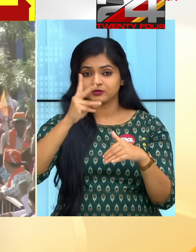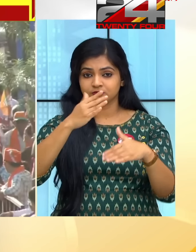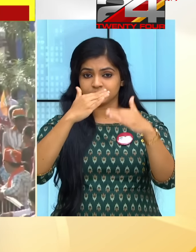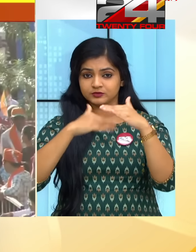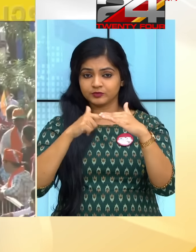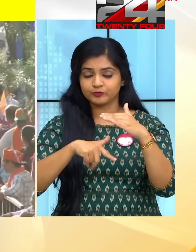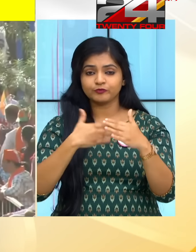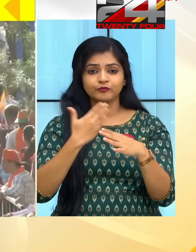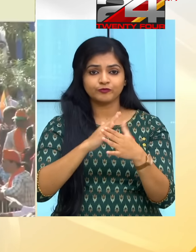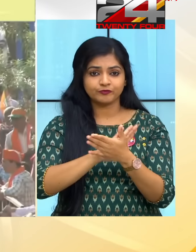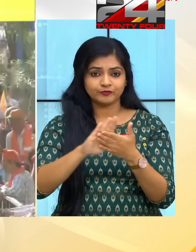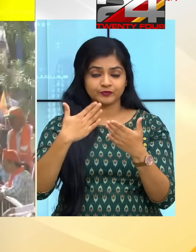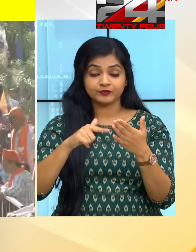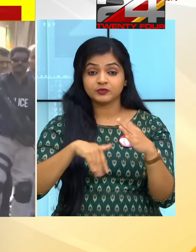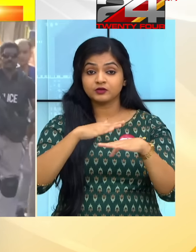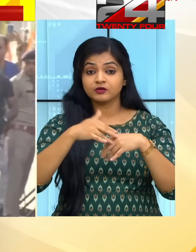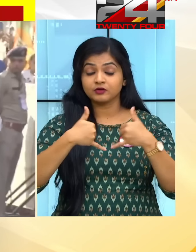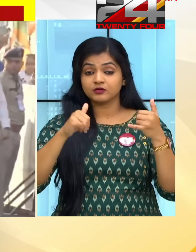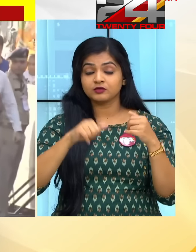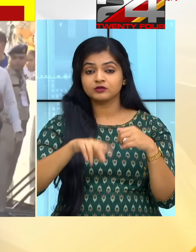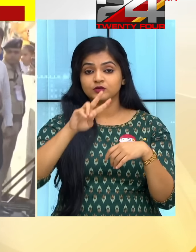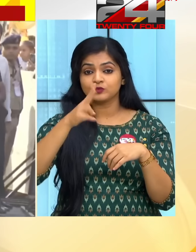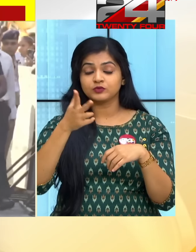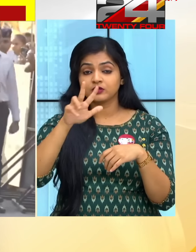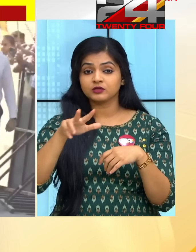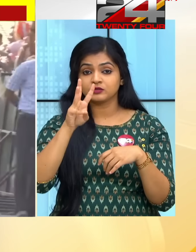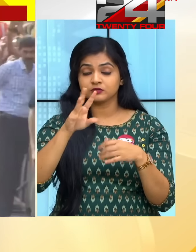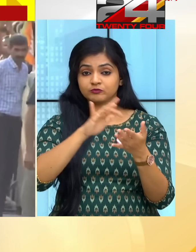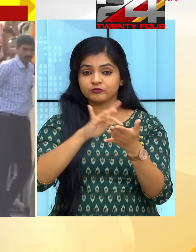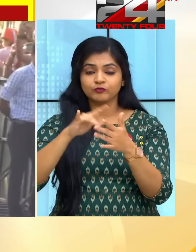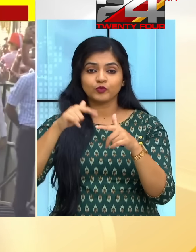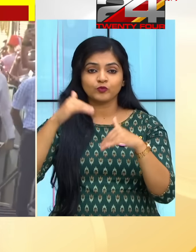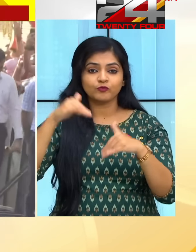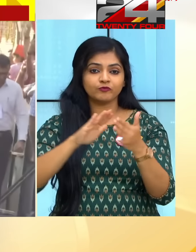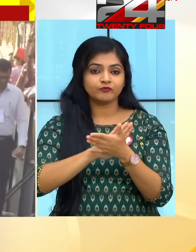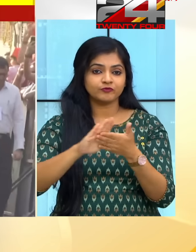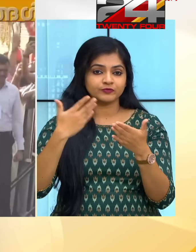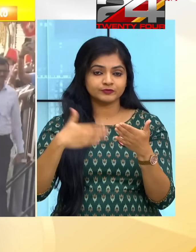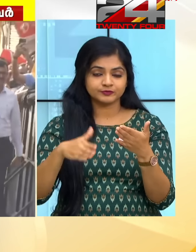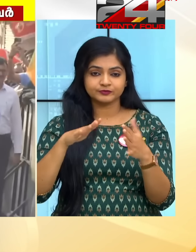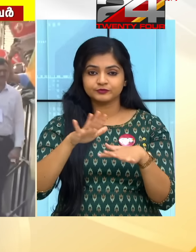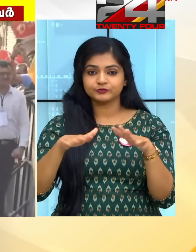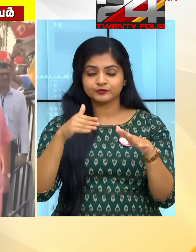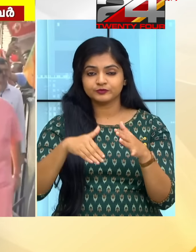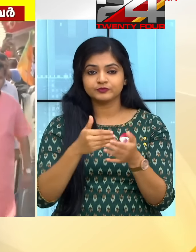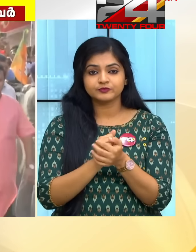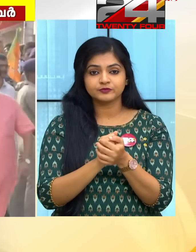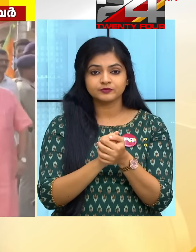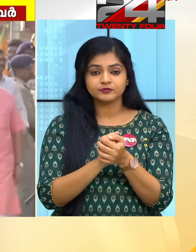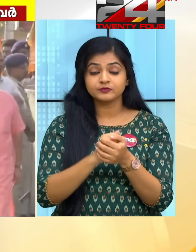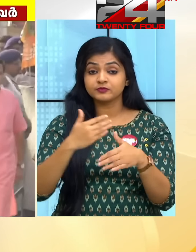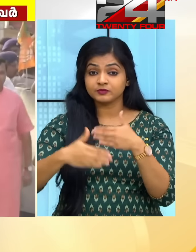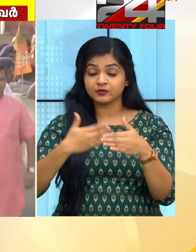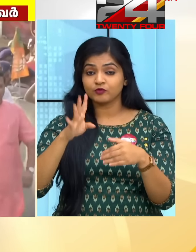നടപടിക്രമങ്ങൾ പൂർത്തിയാകുന്നതോടുകൂടി രാജ്യം 283 മണ്ഡലങ്ങളിലെ തെരഞ്ഞെടുപ്പ് നടപടിക്രമങ്ങൾ പൂർത്തിയാകുന്ന വിധത്തിലേക്ക് എത്തുകയാണ്.